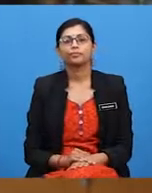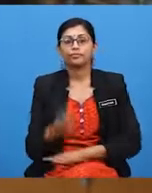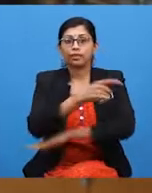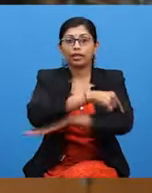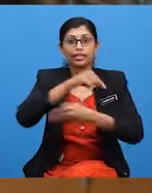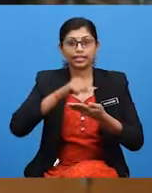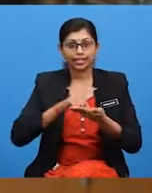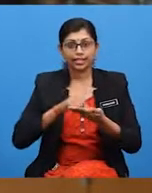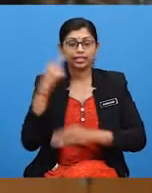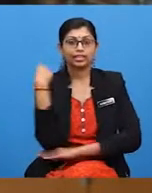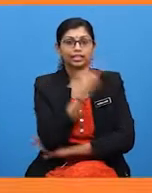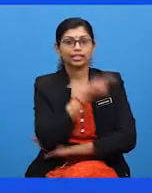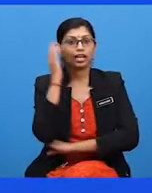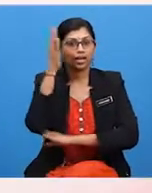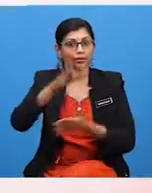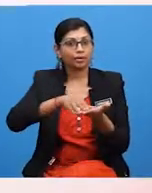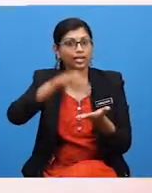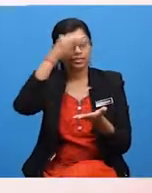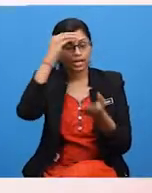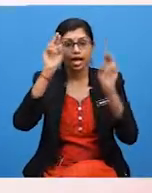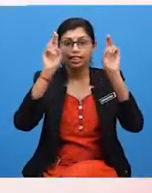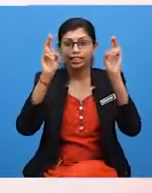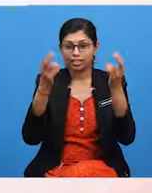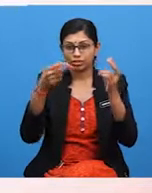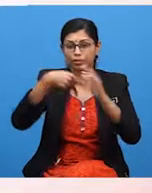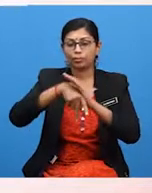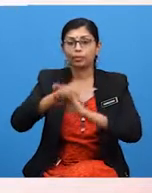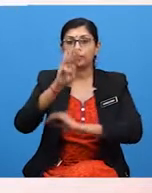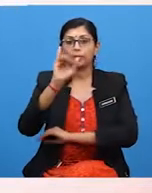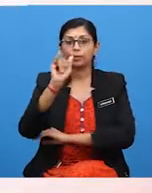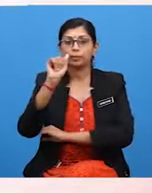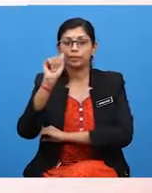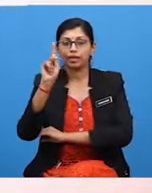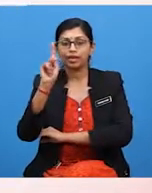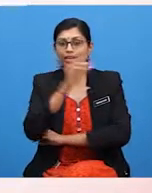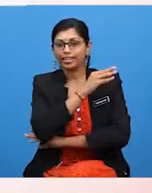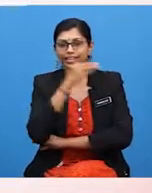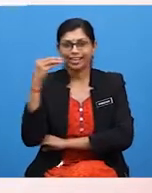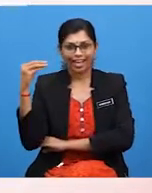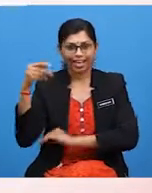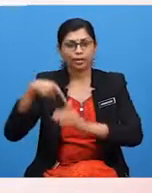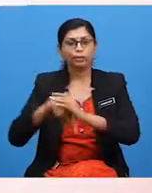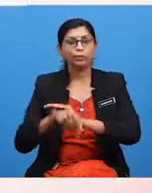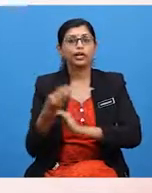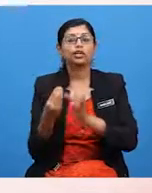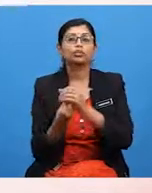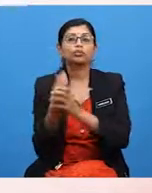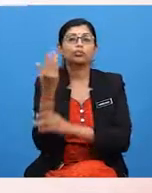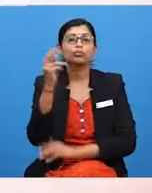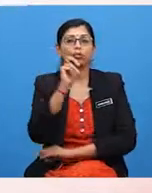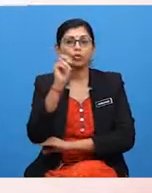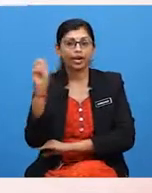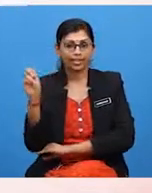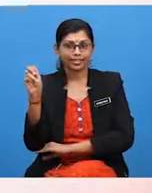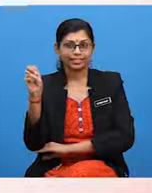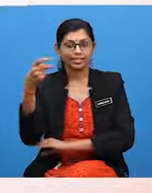ini, kita akan belajar tajuk pembiakan dan pertumbuhan, subtopik pertumbuhan